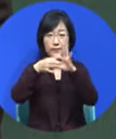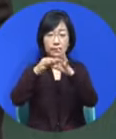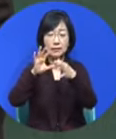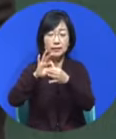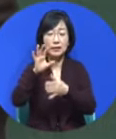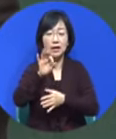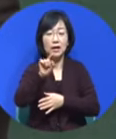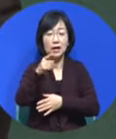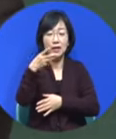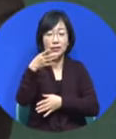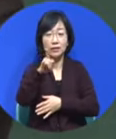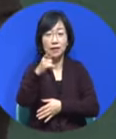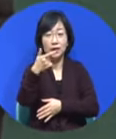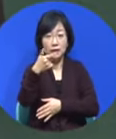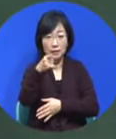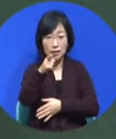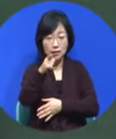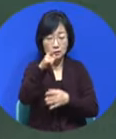울